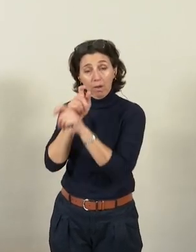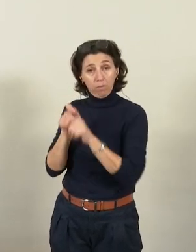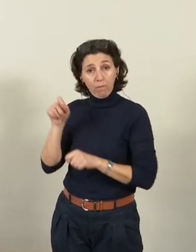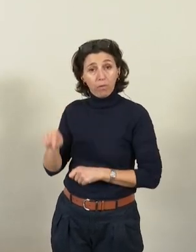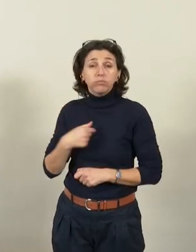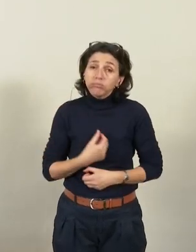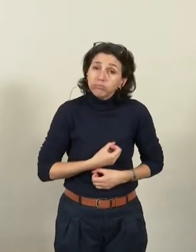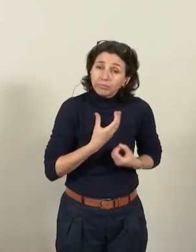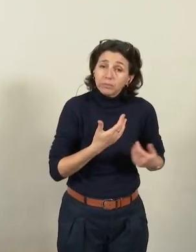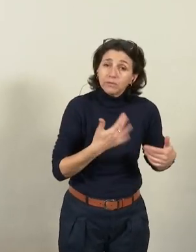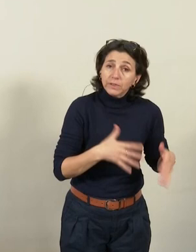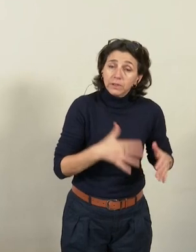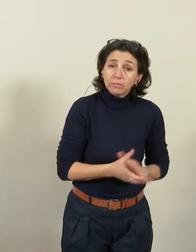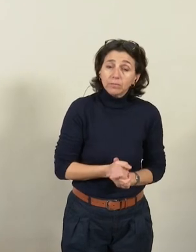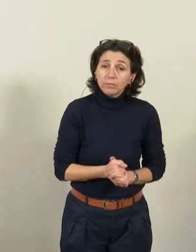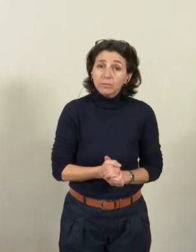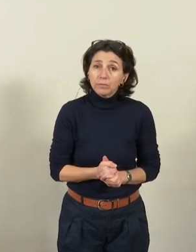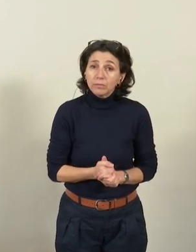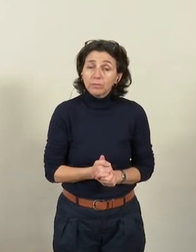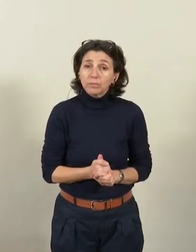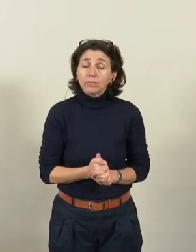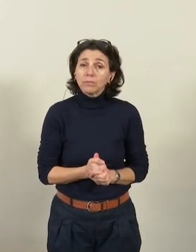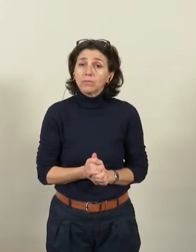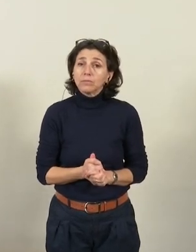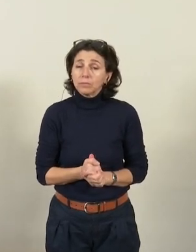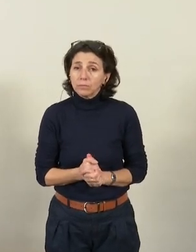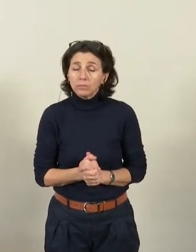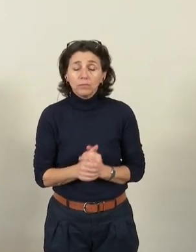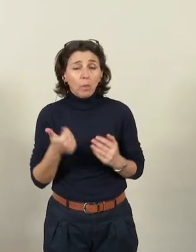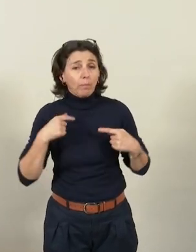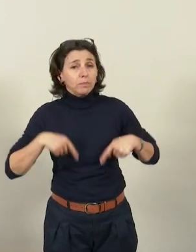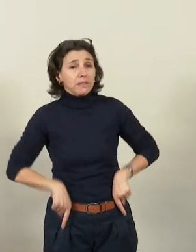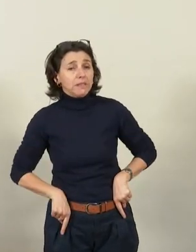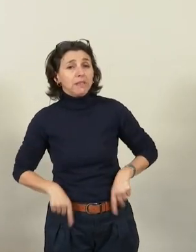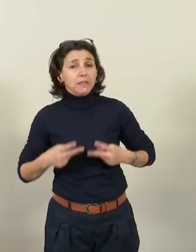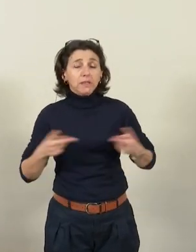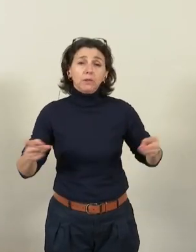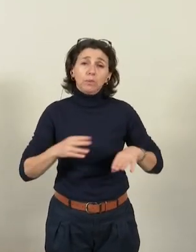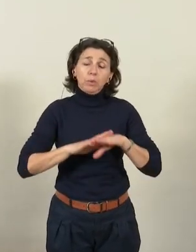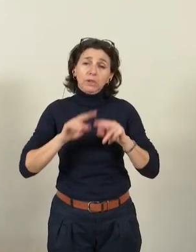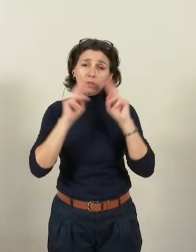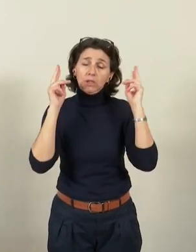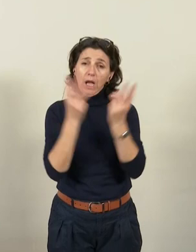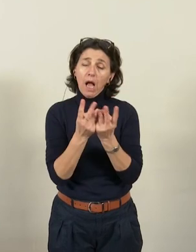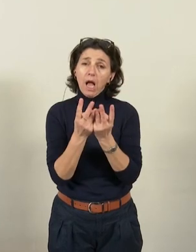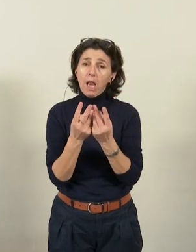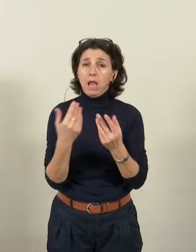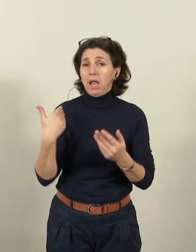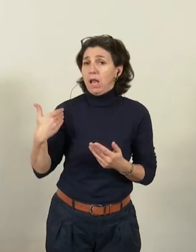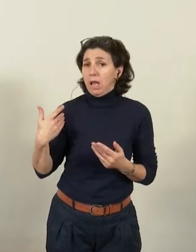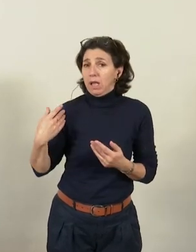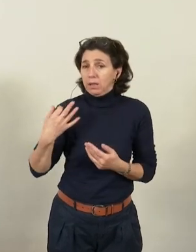puisque lors de sa déclaration de politique générale le Premier ministre a laissé entendre que à partir de maintenant le